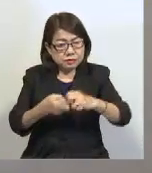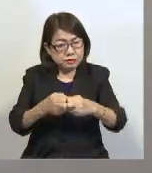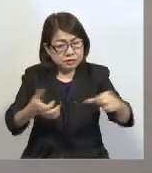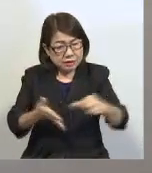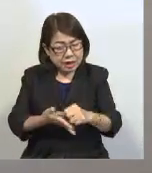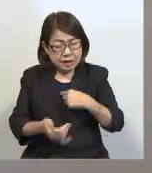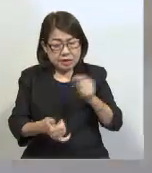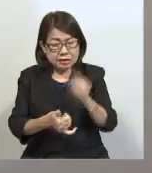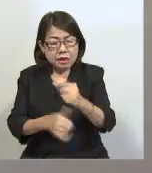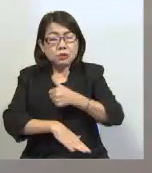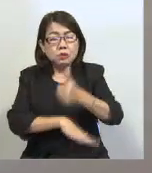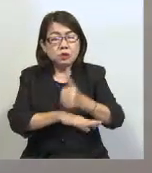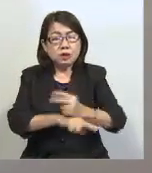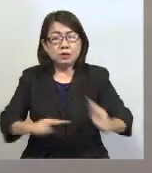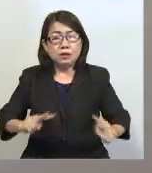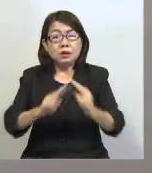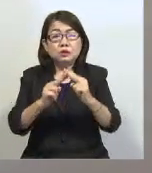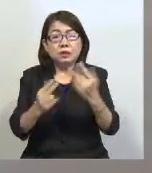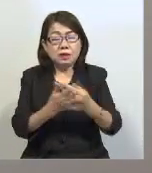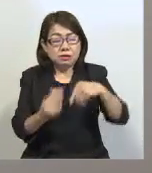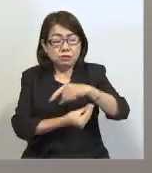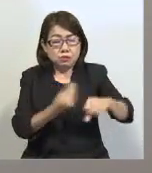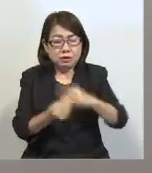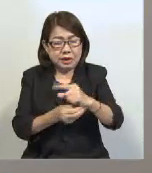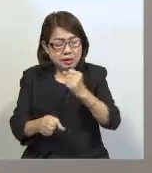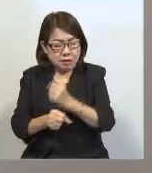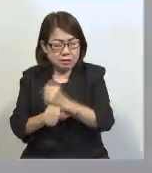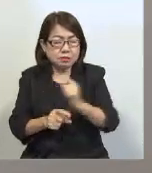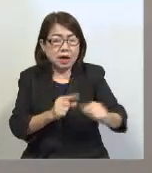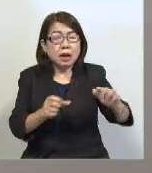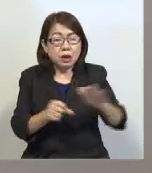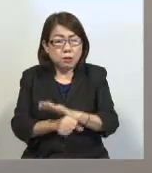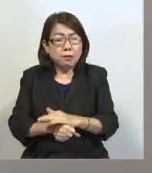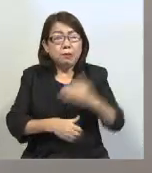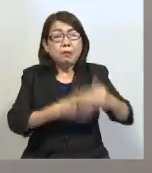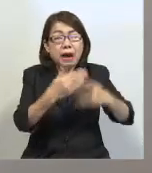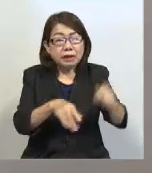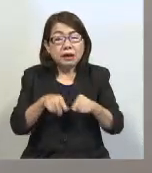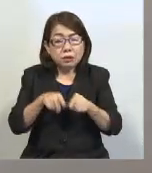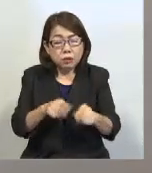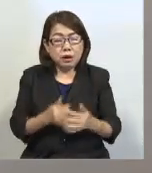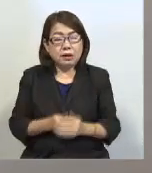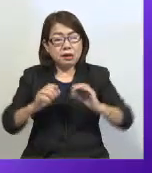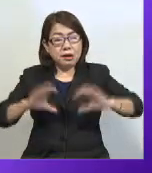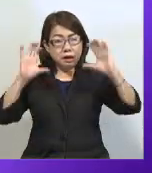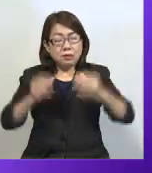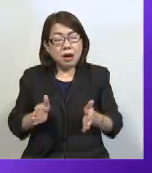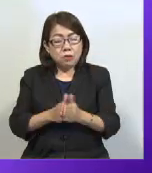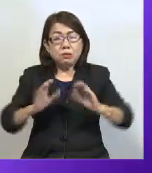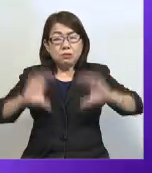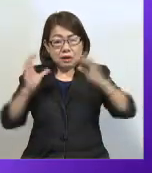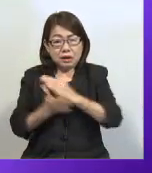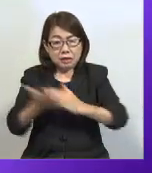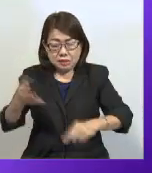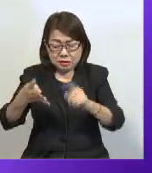มนตรีเศรษฐกิจเพื่อให้ครอบคลุมในหลายมิติและเดินหน้าไปด้วยกันส่วนงบประมาณภาครัฐและรัฐวิสาหกิจต้องเร่งขับเคลื่อนในไตรม